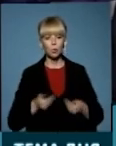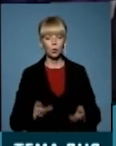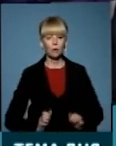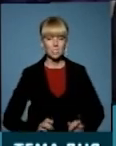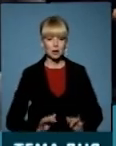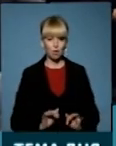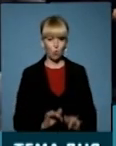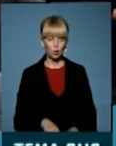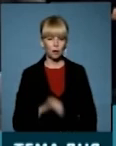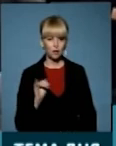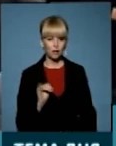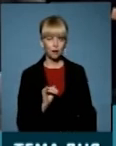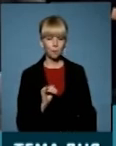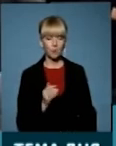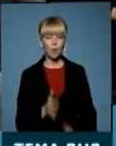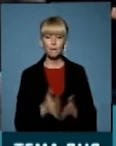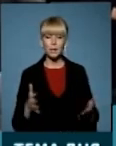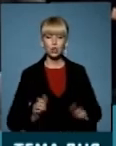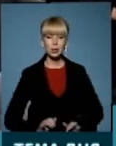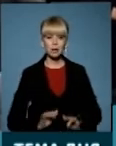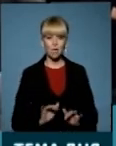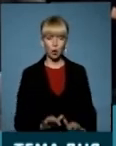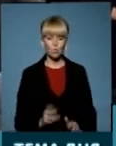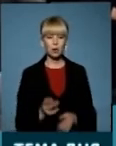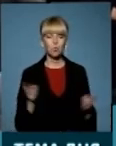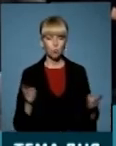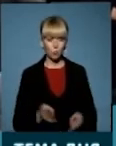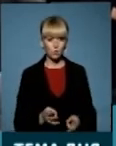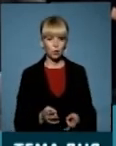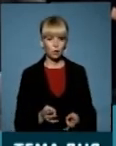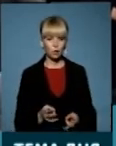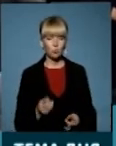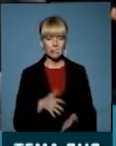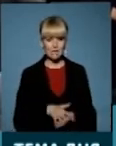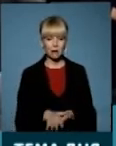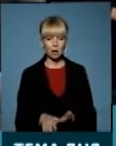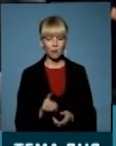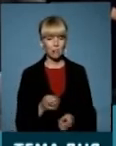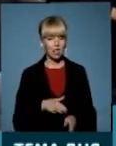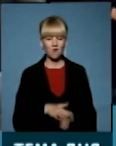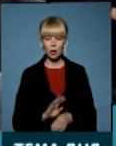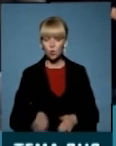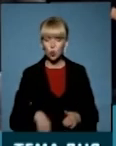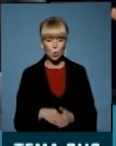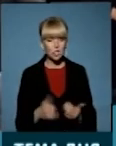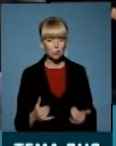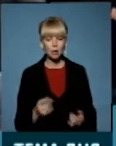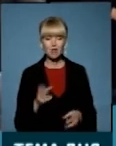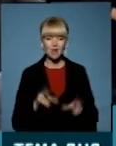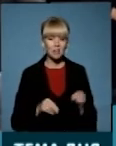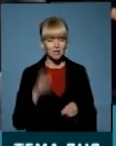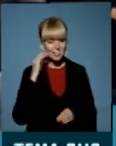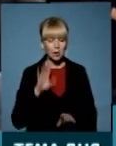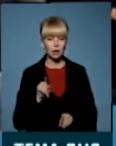заходів. І більшість заходів, які потребують затрат, вони не виконані до сих пір, незважаючи на те,